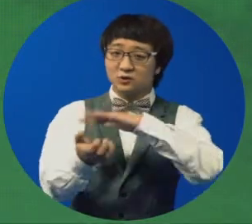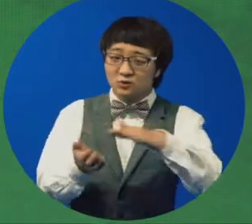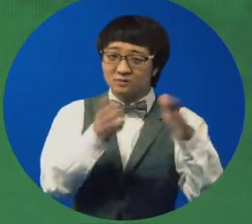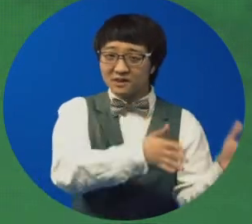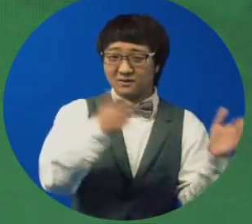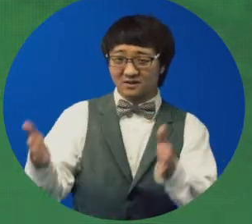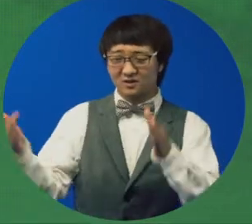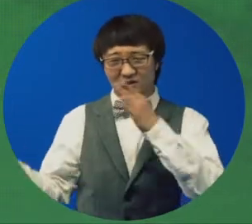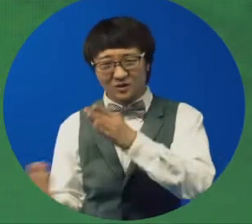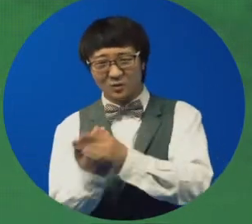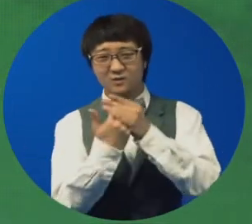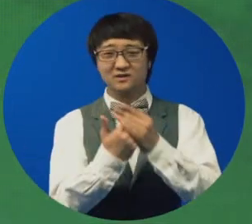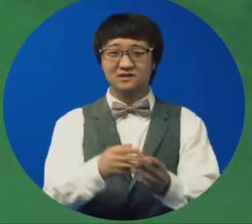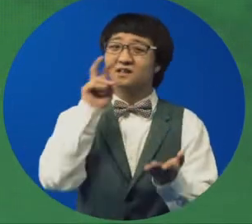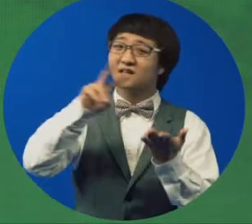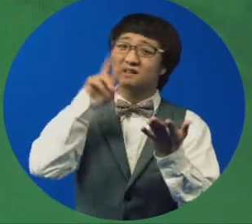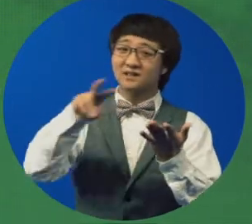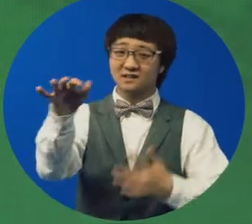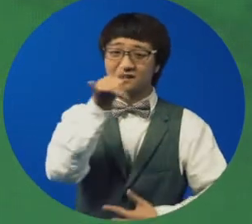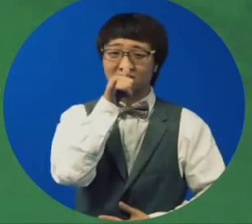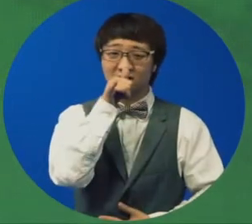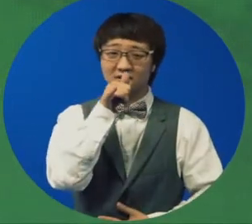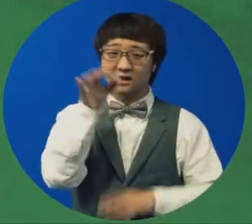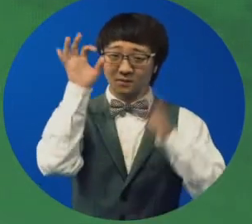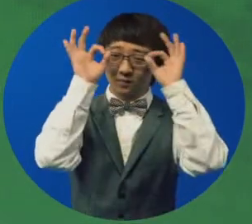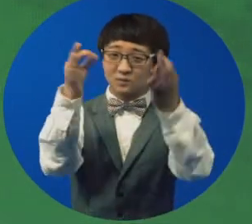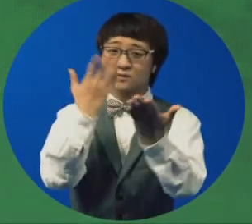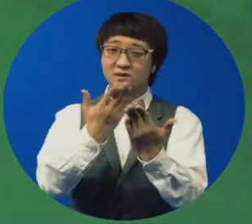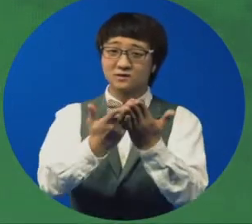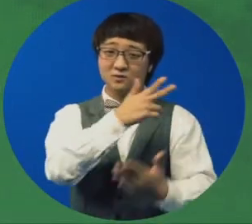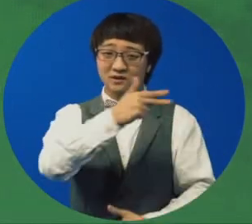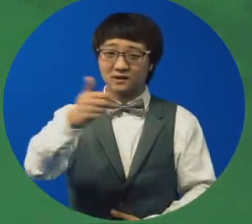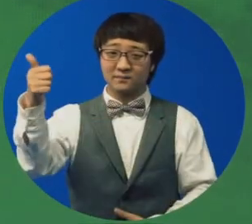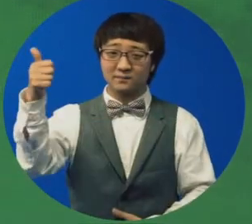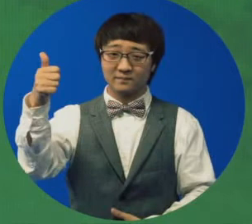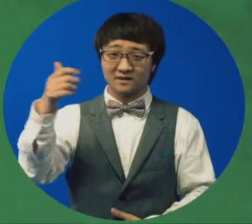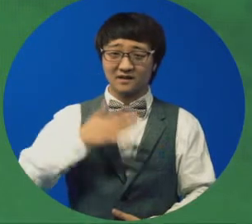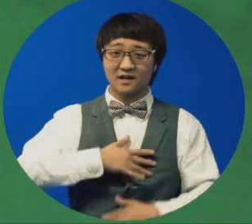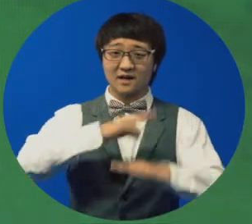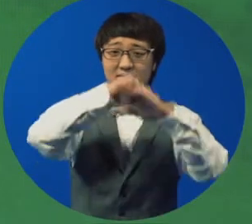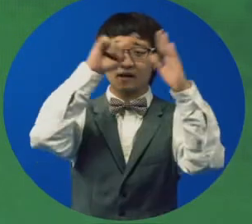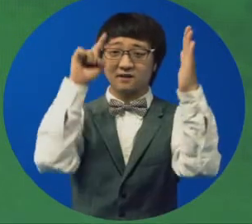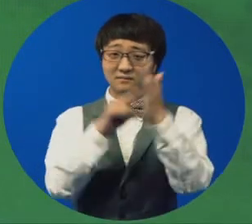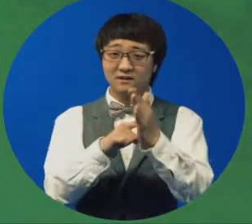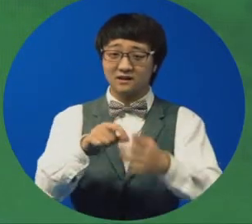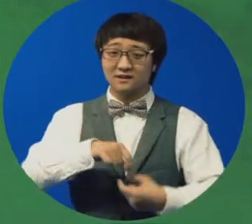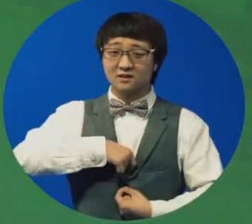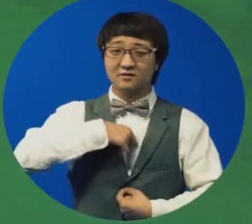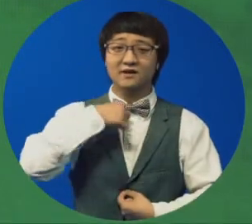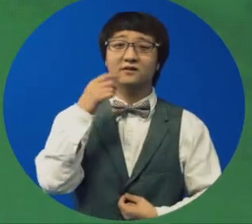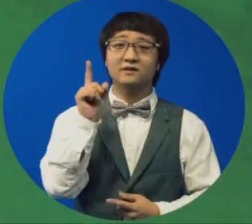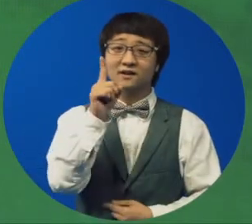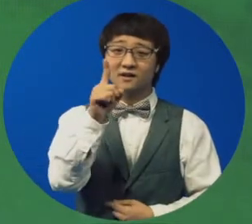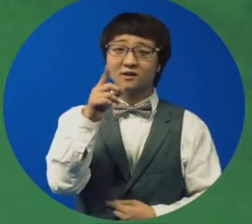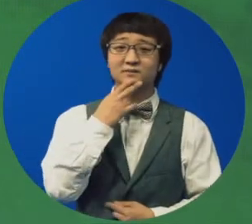저에게 떠오른 찬양이 있었습니다. 보소서 주님, 나의 마음은 선한 것 하나 없습니다.